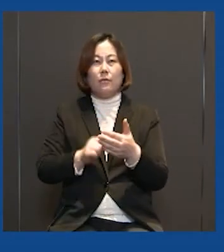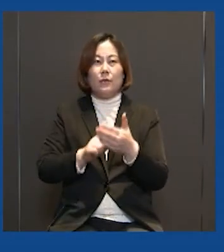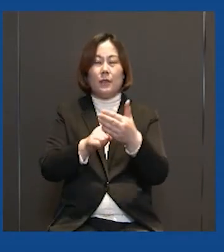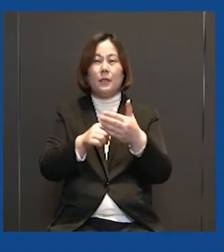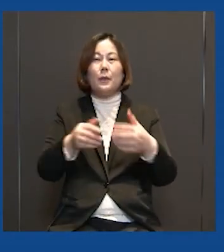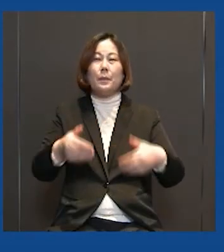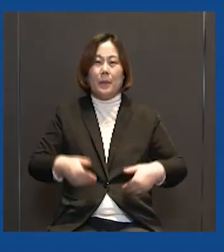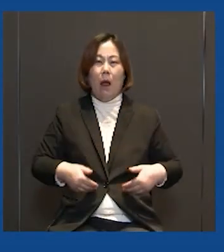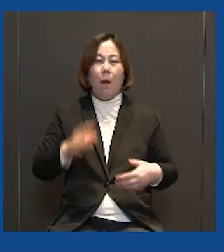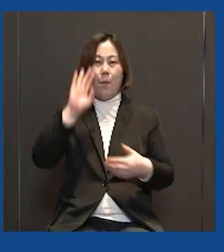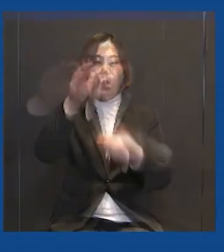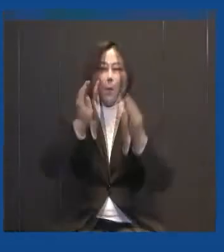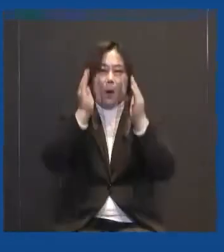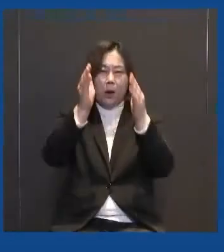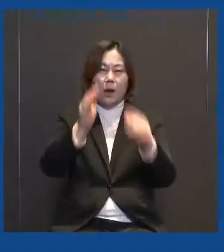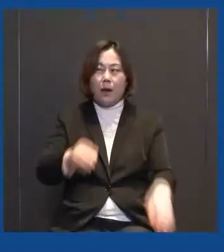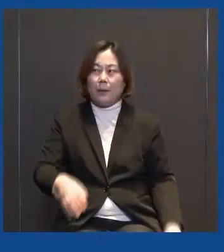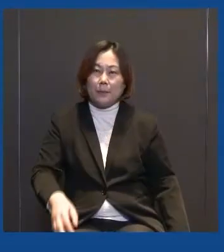예, 감사합니다.